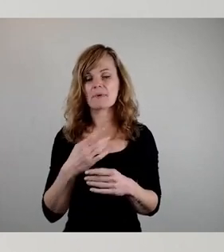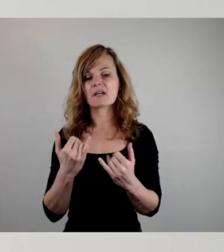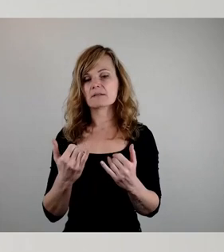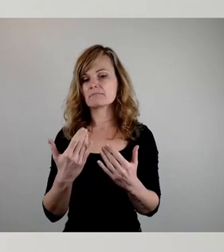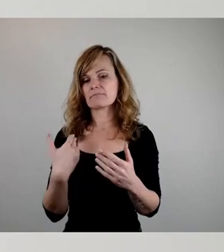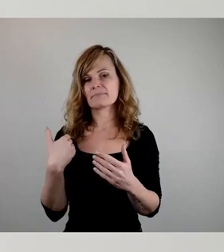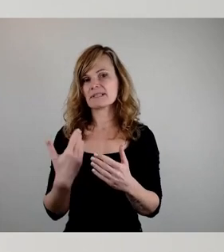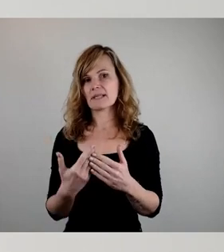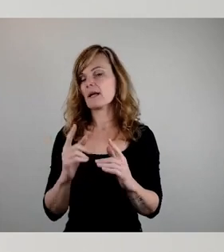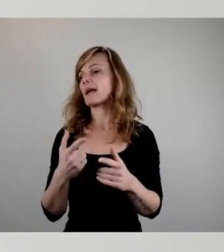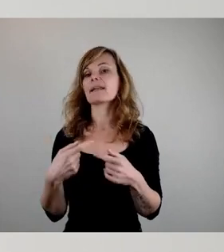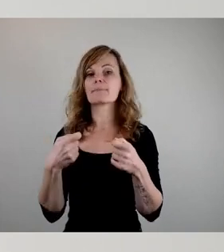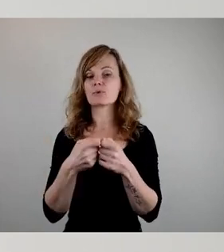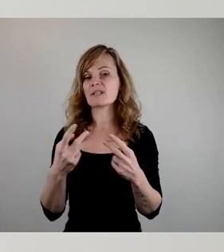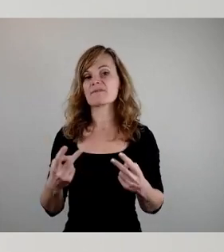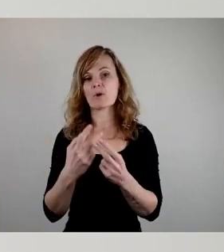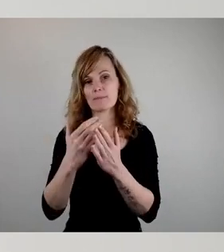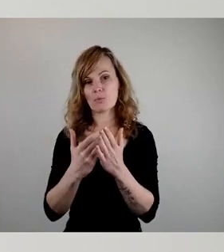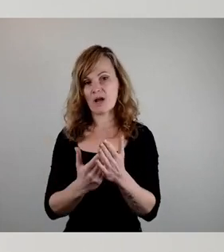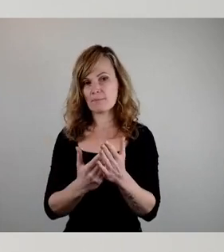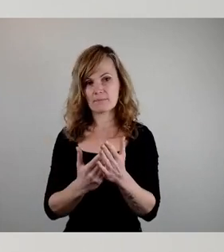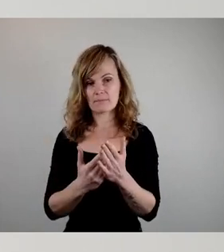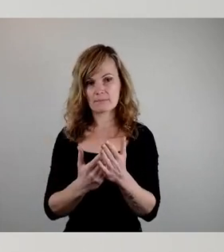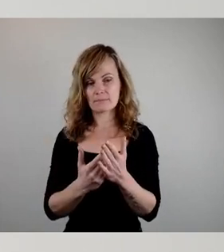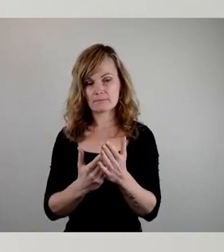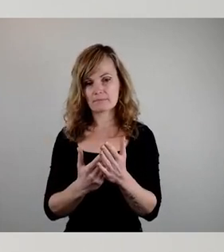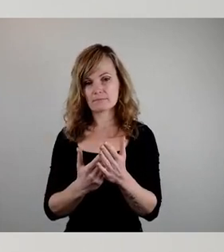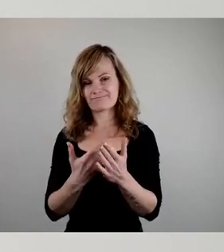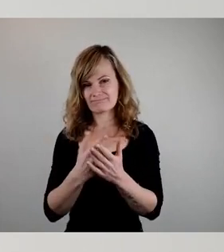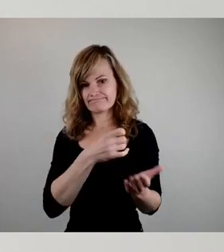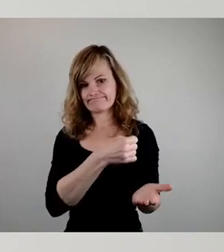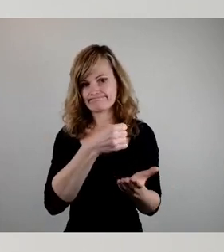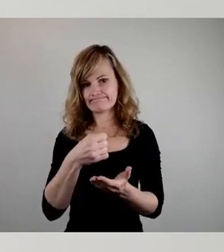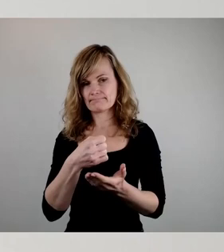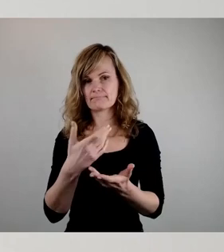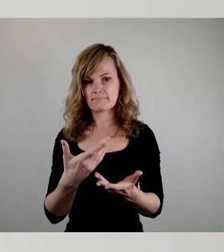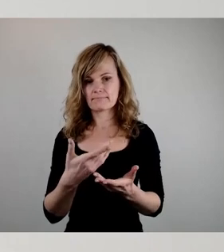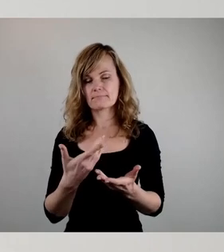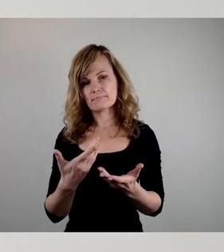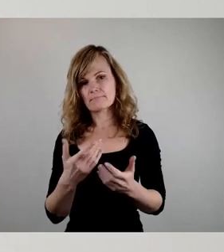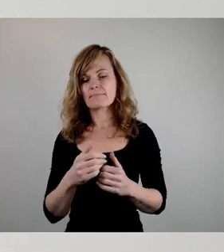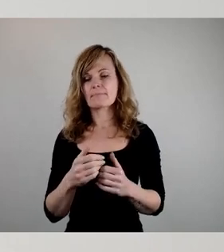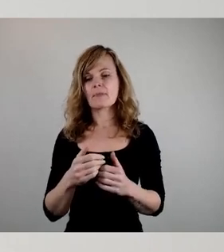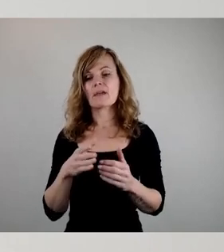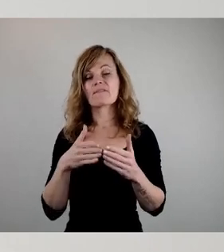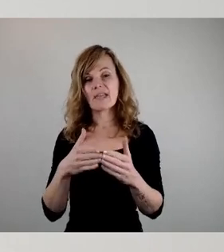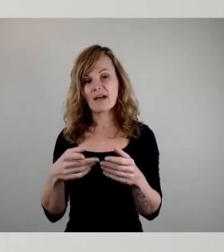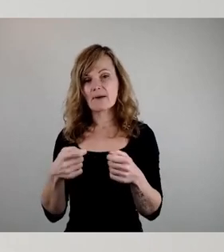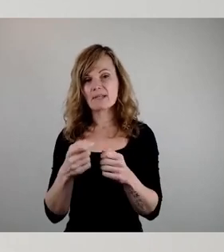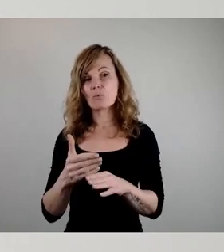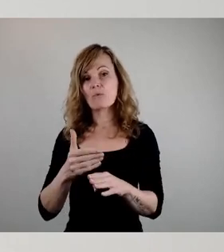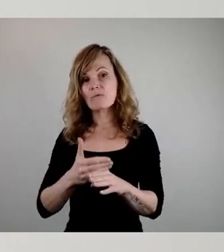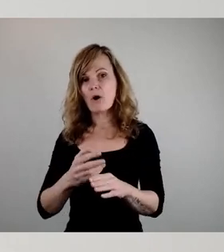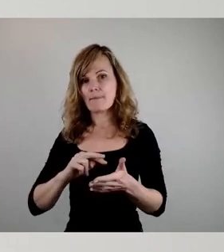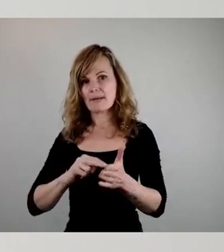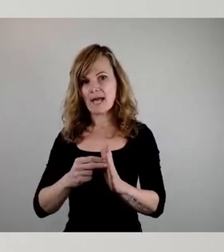noch kein Bundesförderprogramm, was das unterstützt. Es gab ja eine Vorplanung für eine Fährverbindung aus dem Jahr